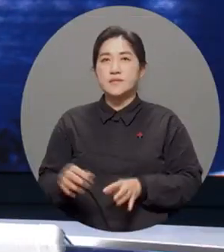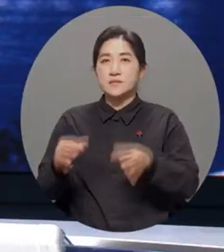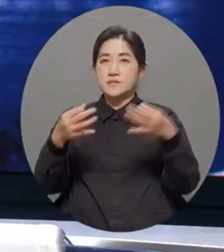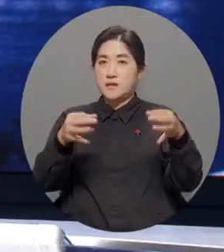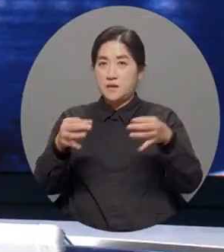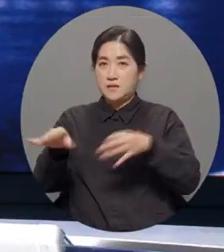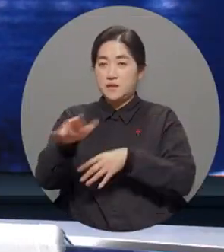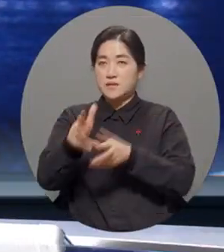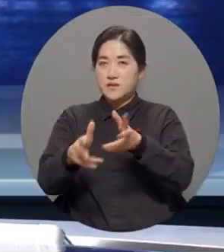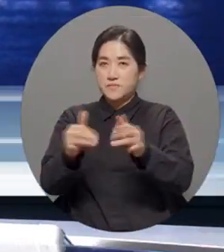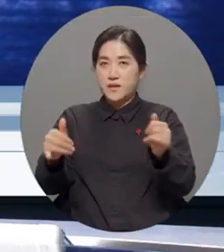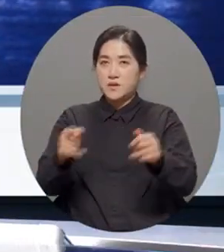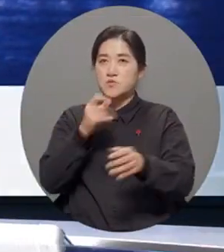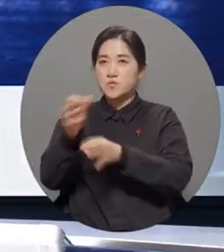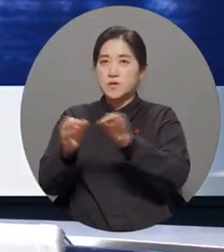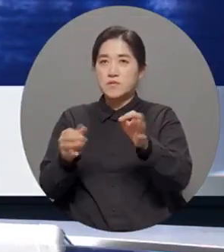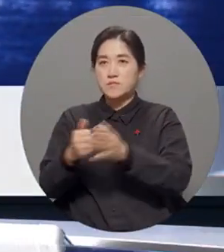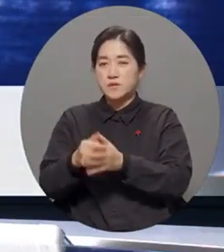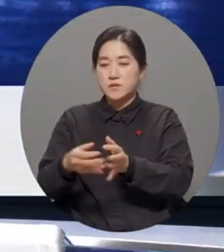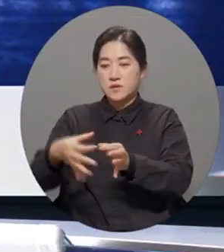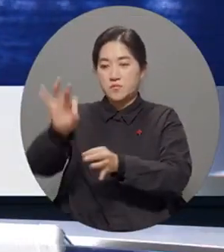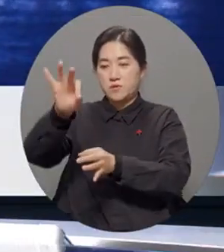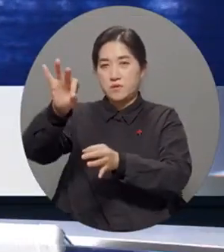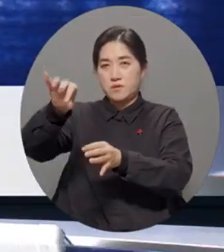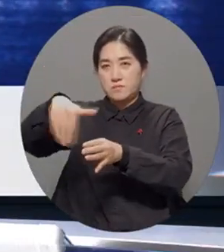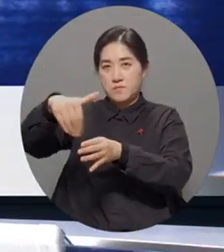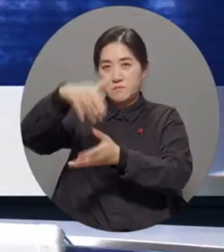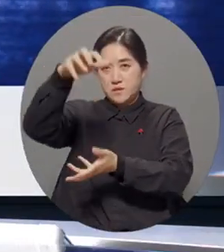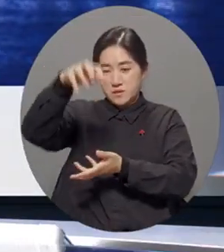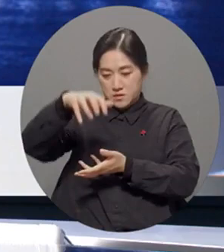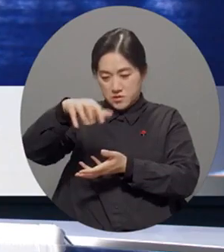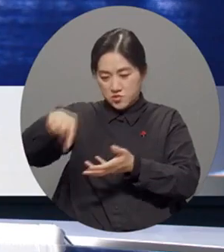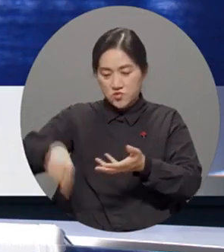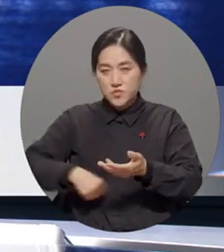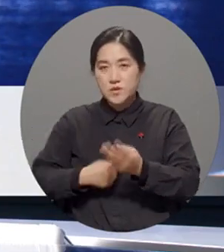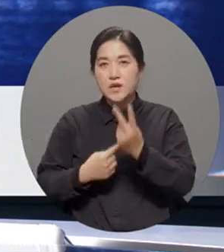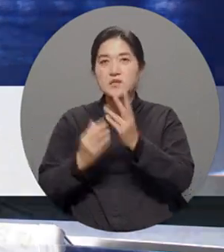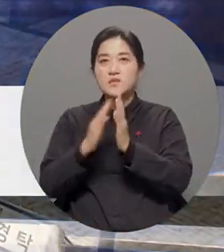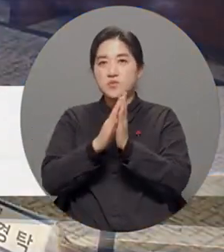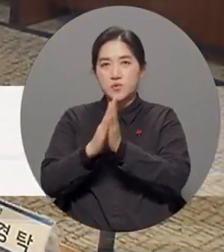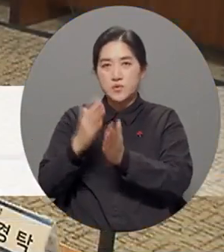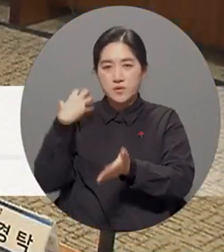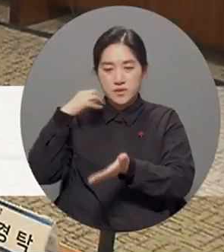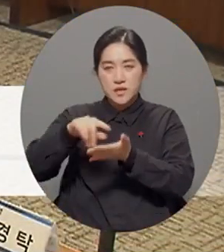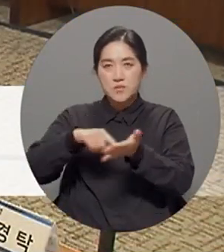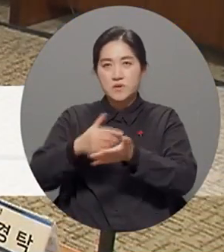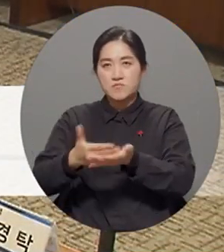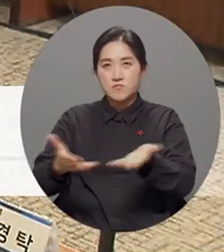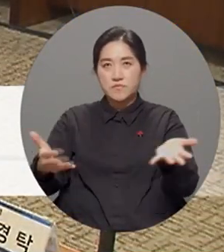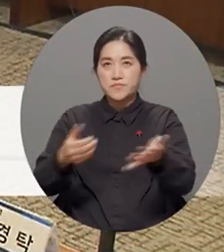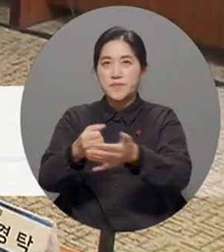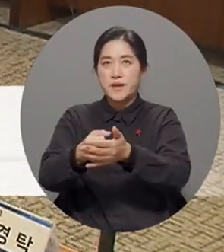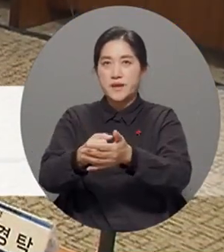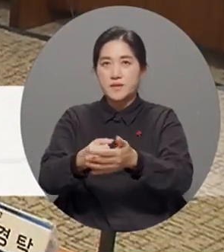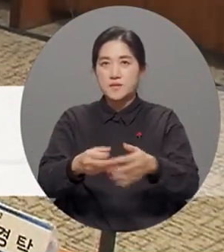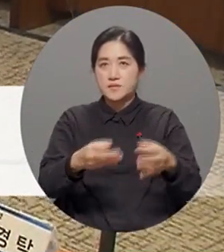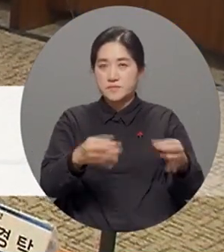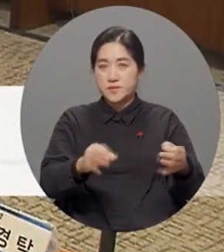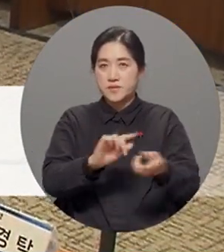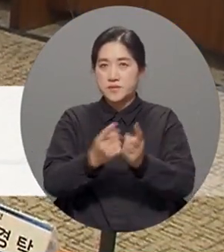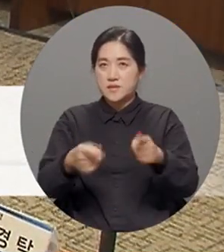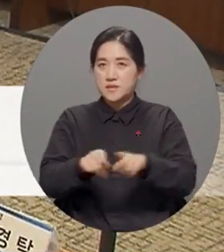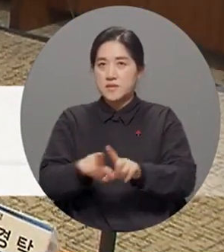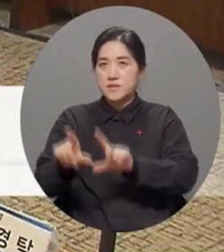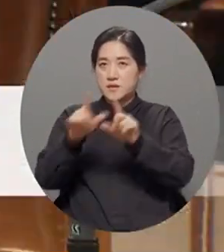시중 은행들이 자영업자와 소상공인들이 낸 대출금 이자 가운데 총 2조 원을 환급해 주기로 했습니다. 금융계는